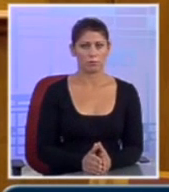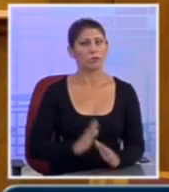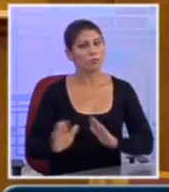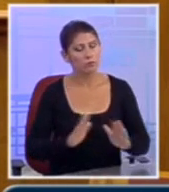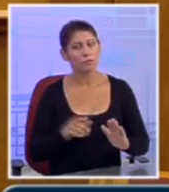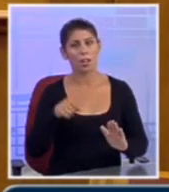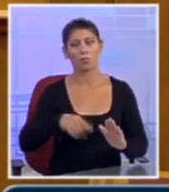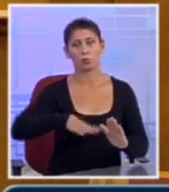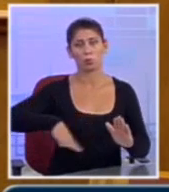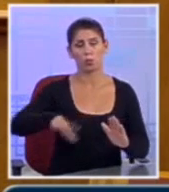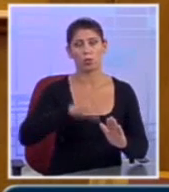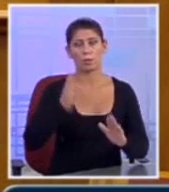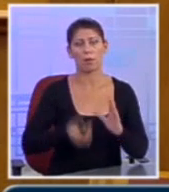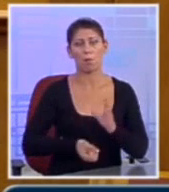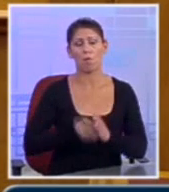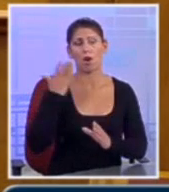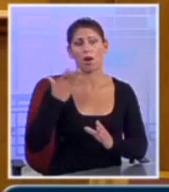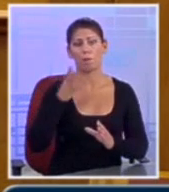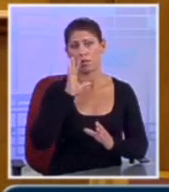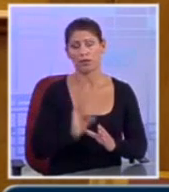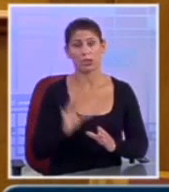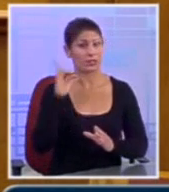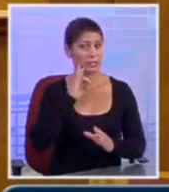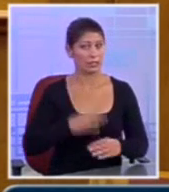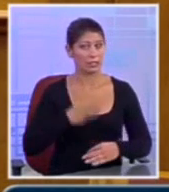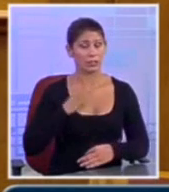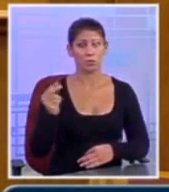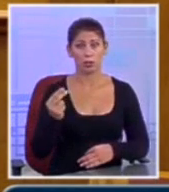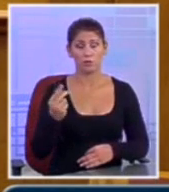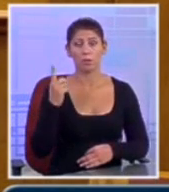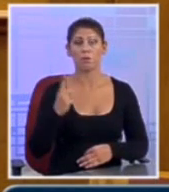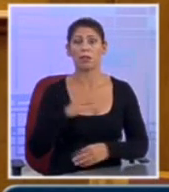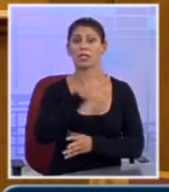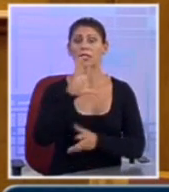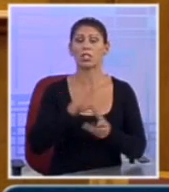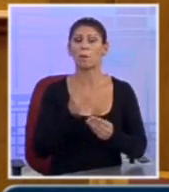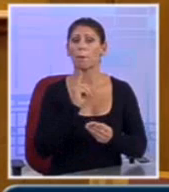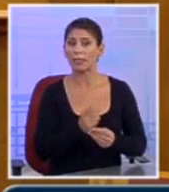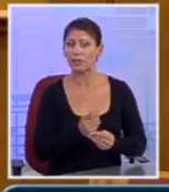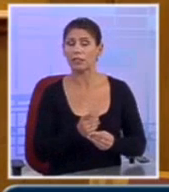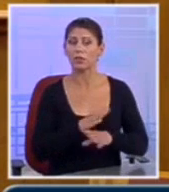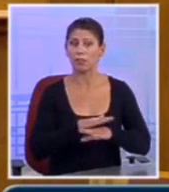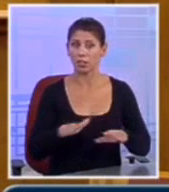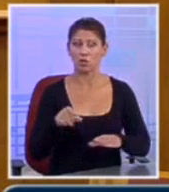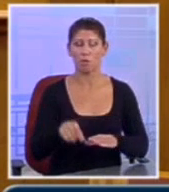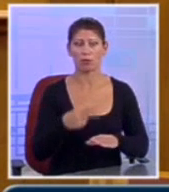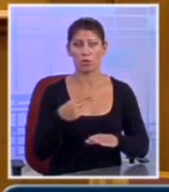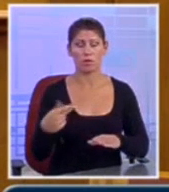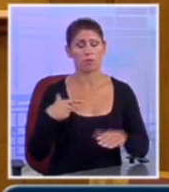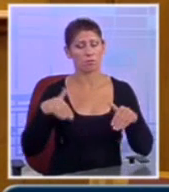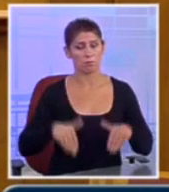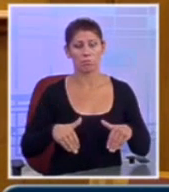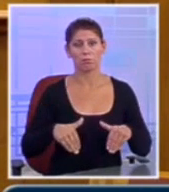τακτοποίηση αυτού του χώρου και σε μια νέα πραγματικότητα. Κυρίες και κύριοι βουλευτές, μια συνολικότερη παρατήρηση και θα ολοκληρώσω με αυτό, σεβόμενος το